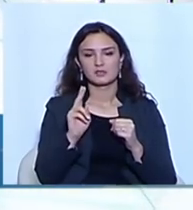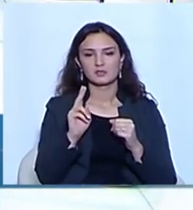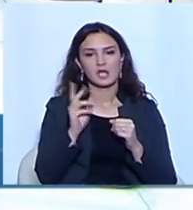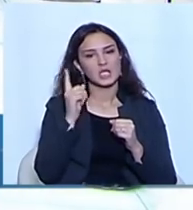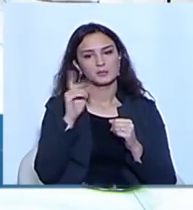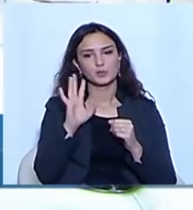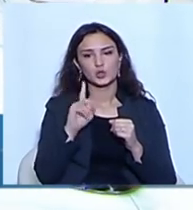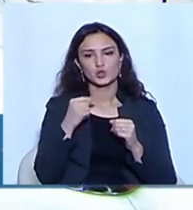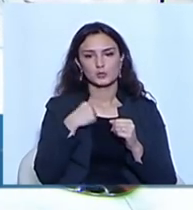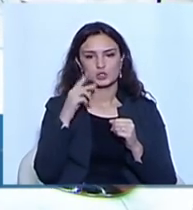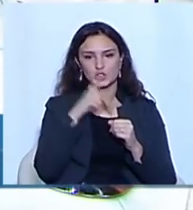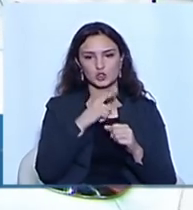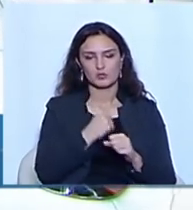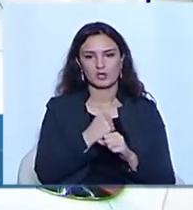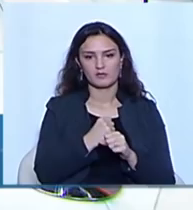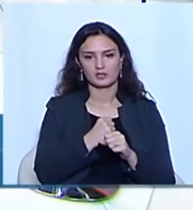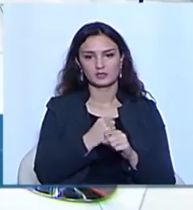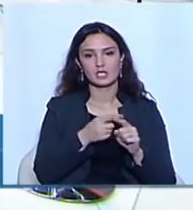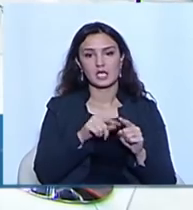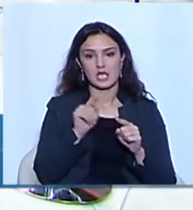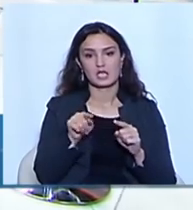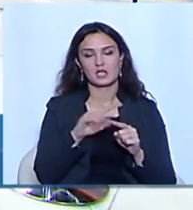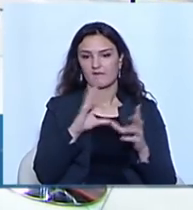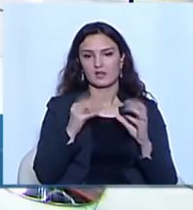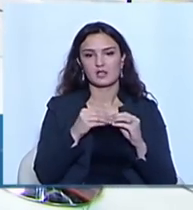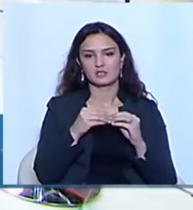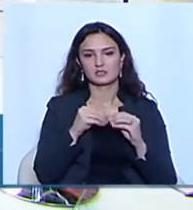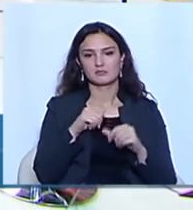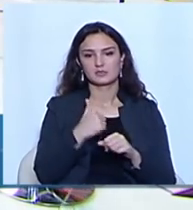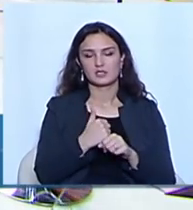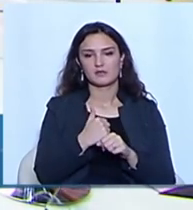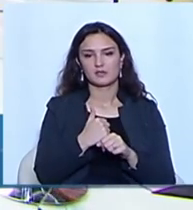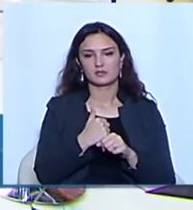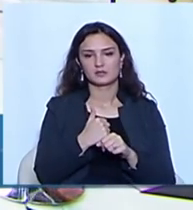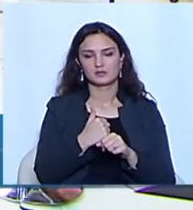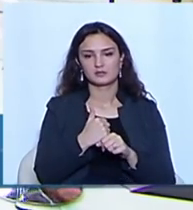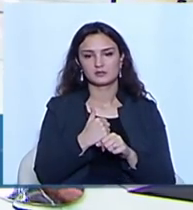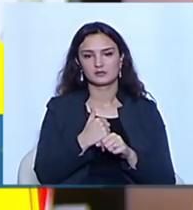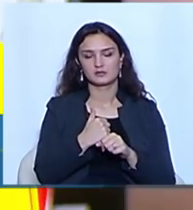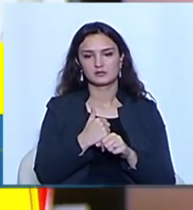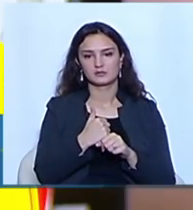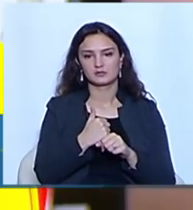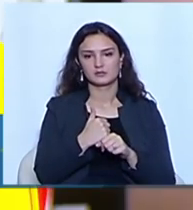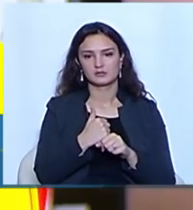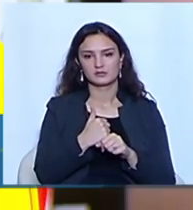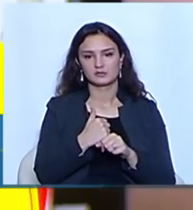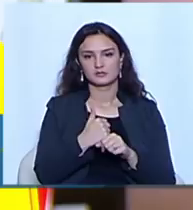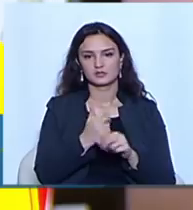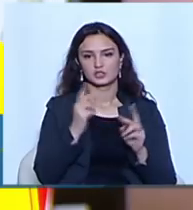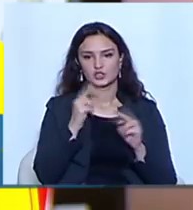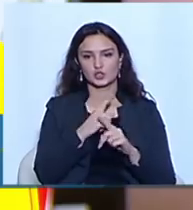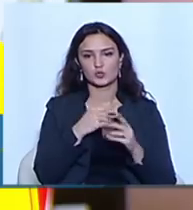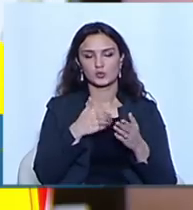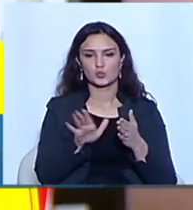არ იფიქროს, რომ მე შეცდომა დავუშვი და აი აქ მივდივართ ყველაზე მთავარ ღირებულებასთან ჩვენ საზოგადოებაში